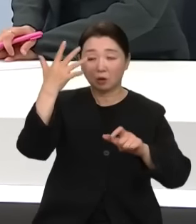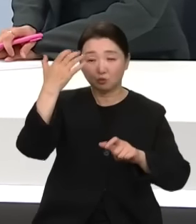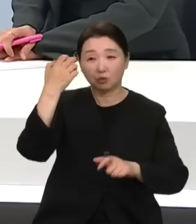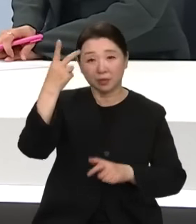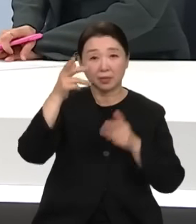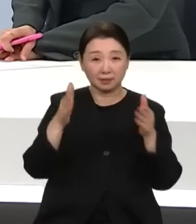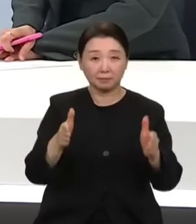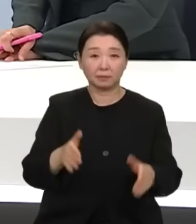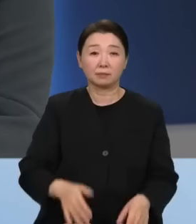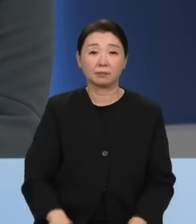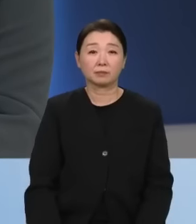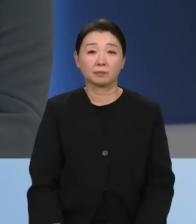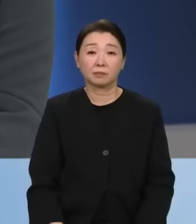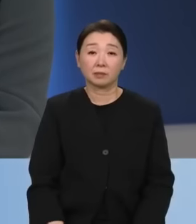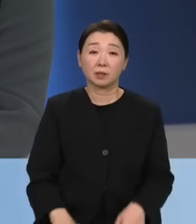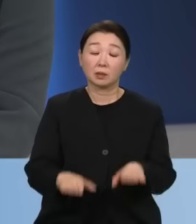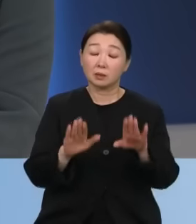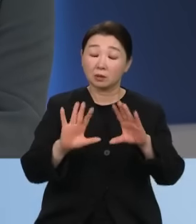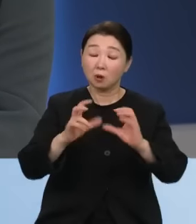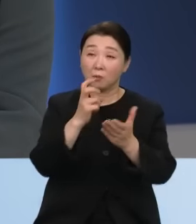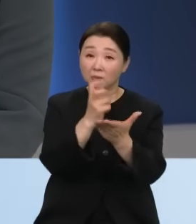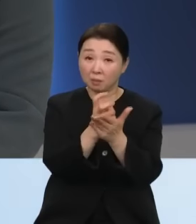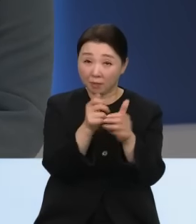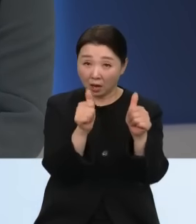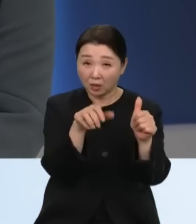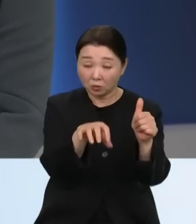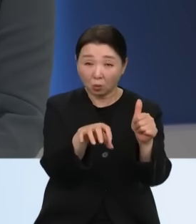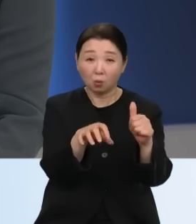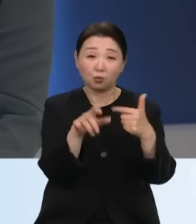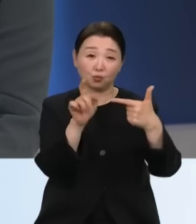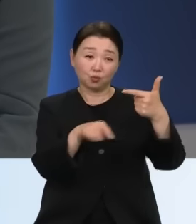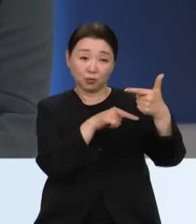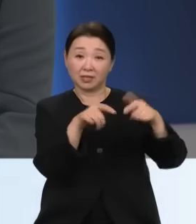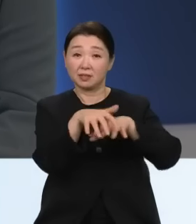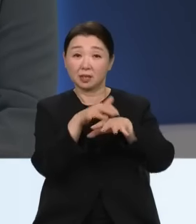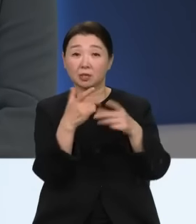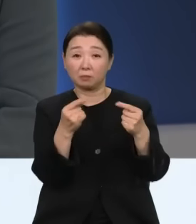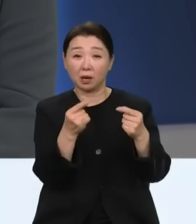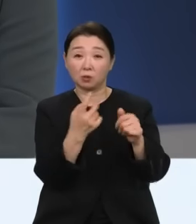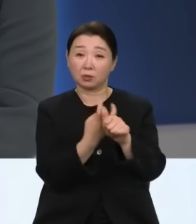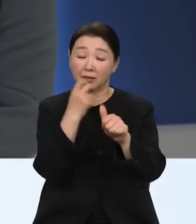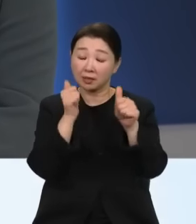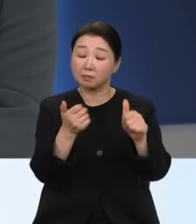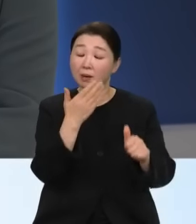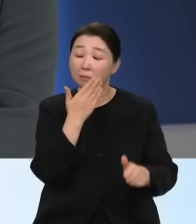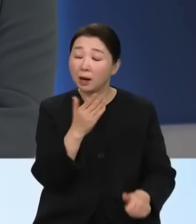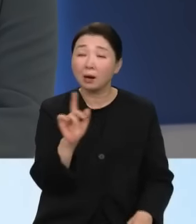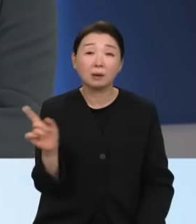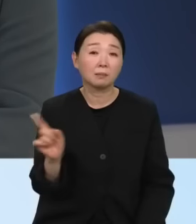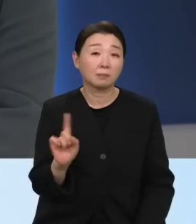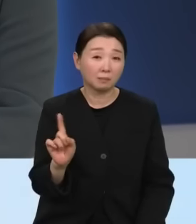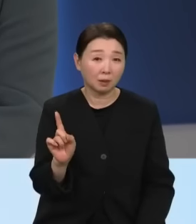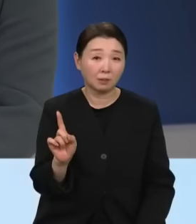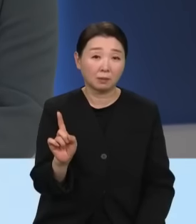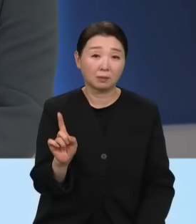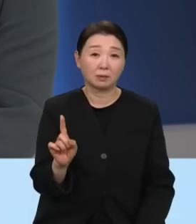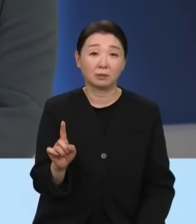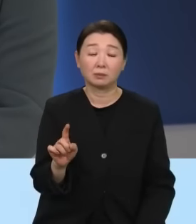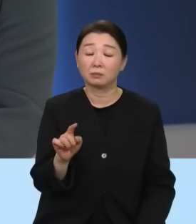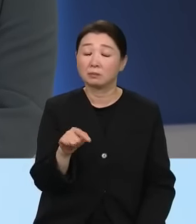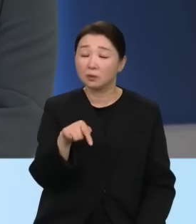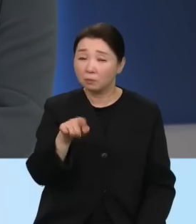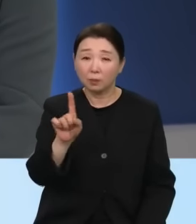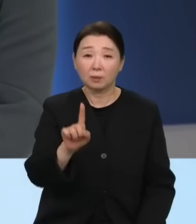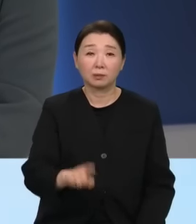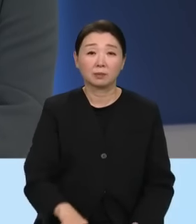걸렸습니다 근데 지금 헌재가 말한 것처럼 6인 체제입니다 이것도 탄핵심판에 영향을 미칠 수 있다 이런 얘기가 나오는데